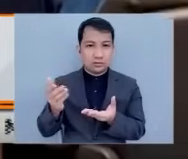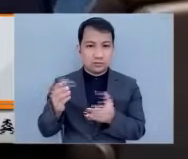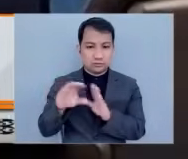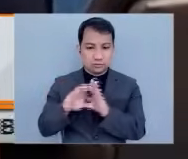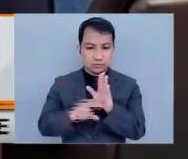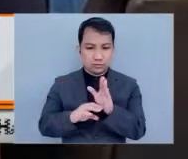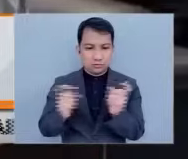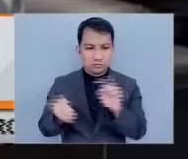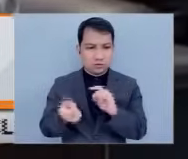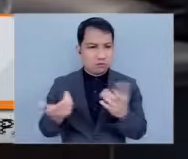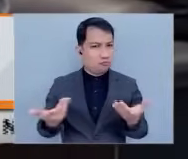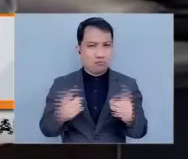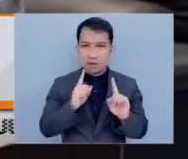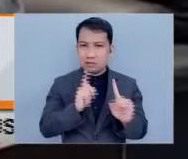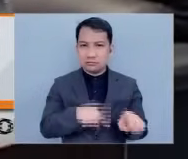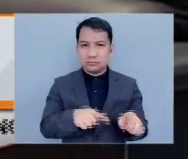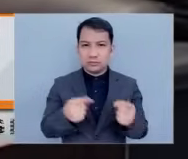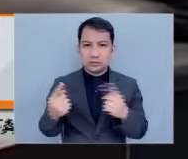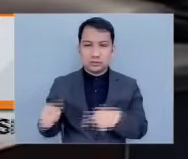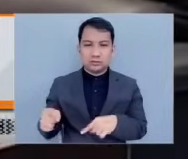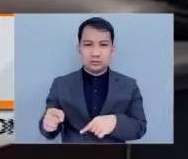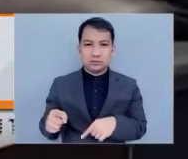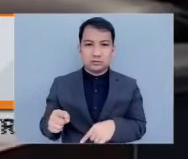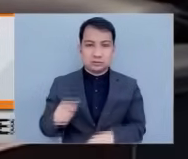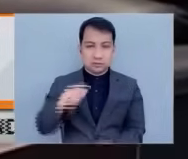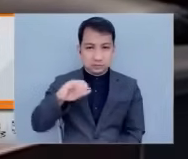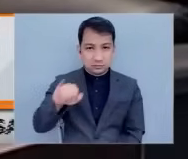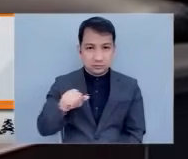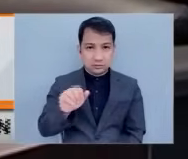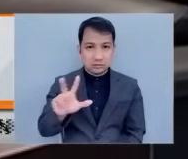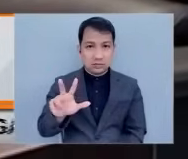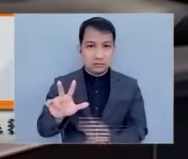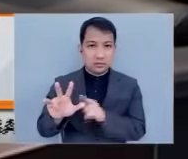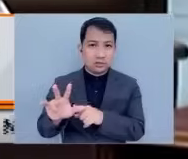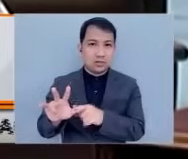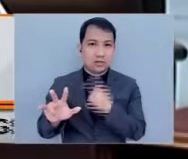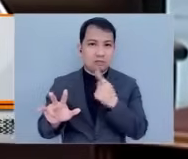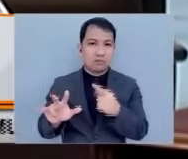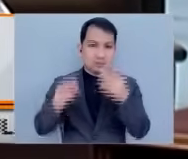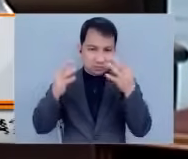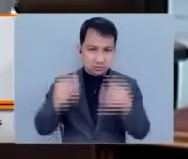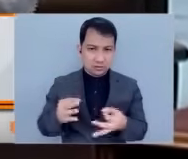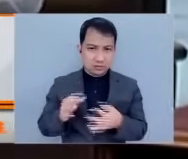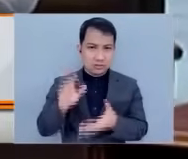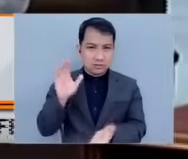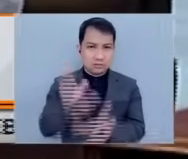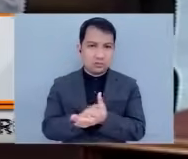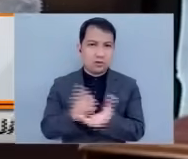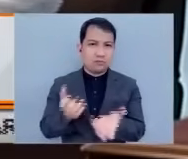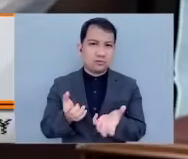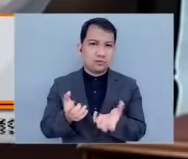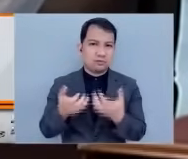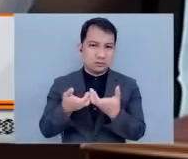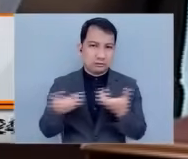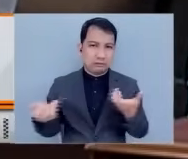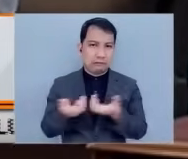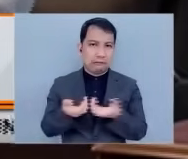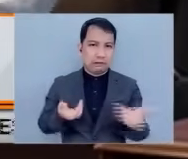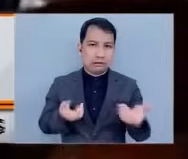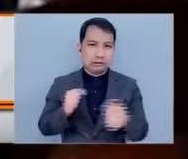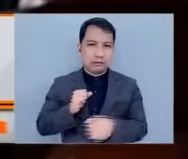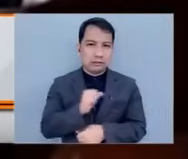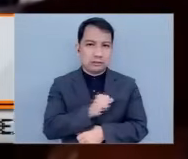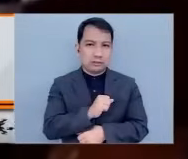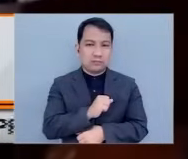walang nangyari. Kaya kung si Senator JV Hercito ang tatanungin, naniniwala siyang may gusto lang pagwatak-wataki ng Senado sa gitna